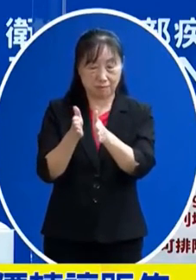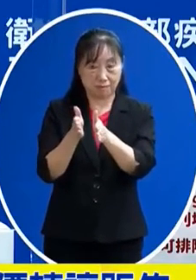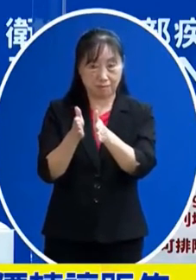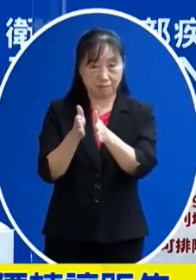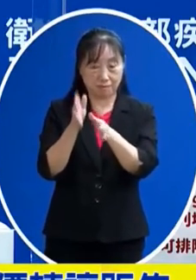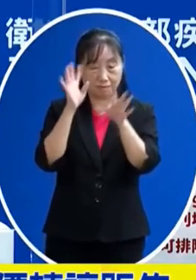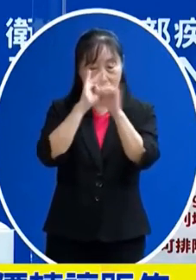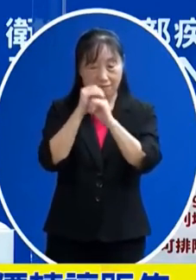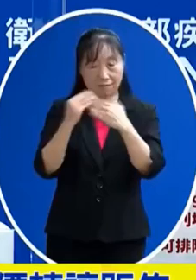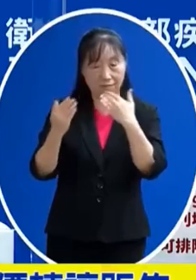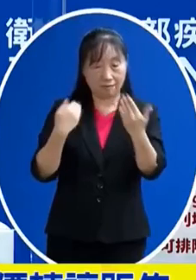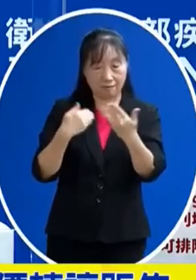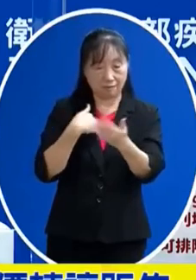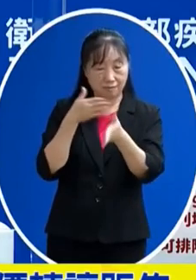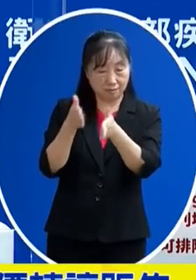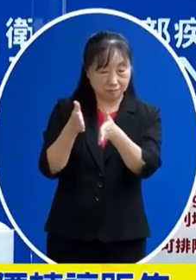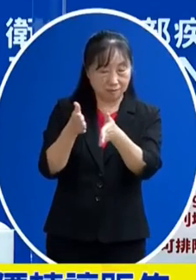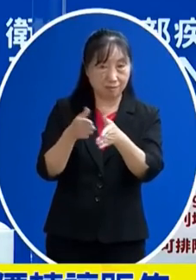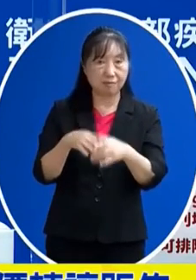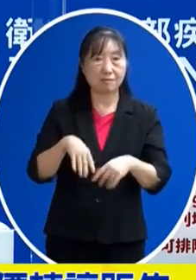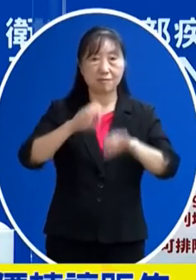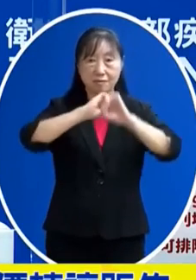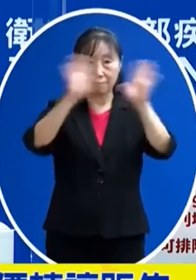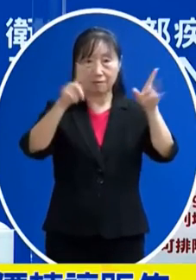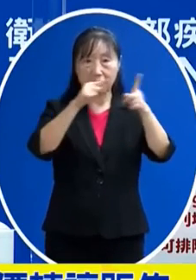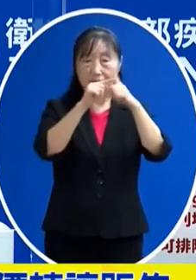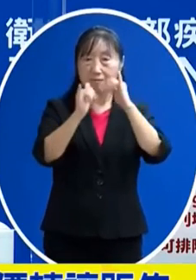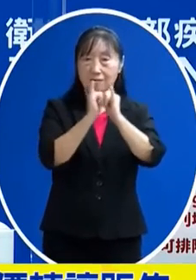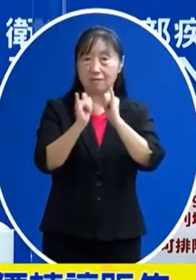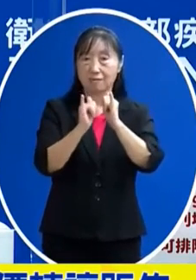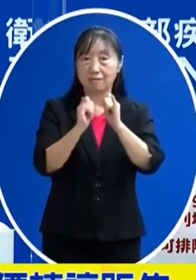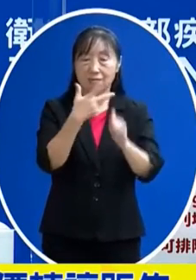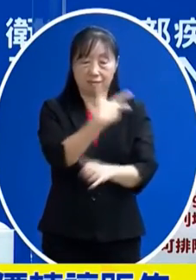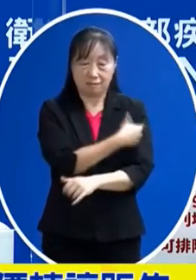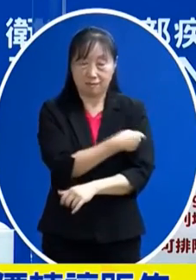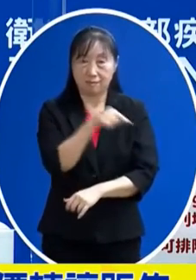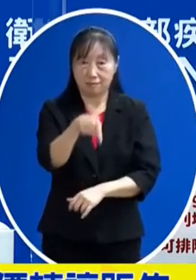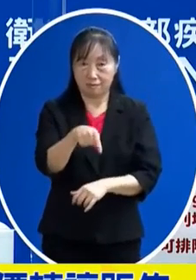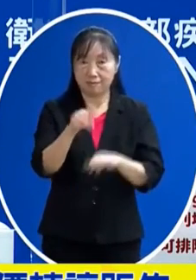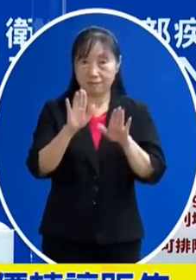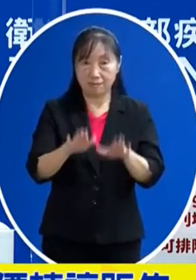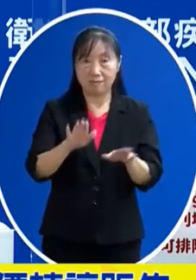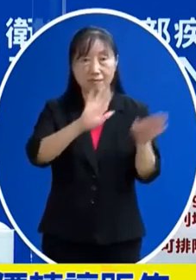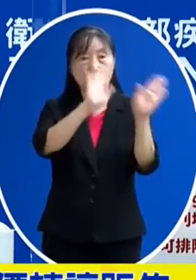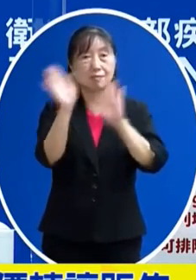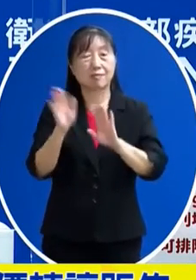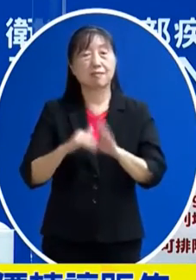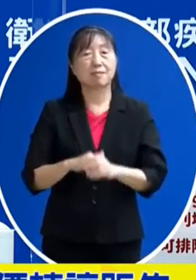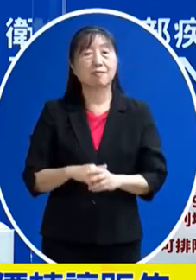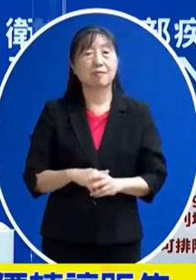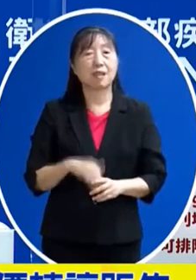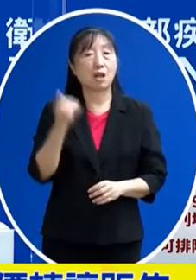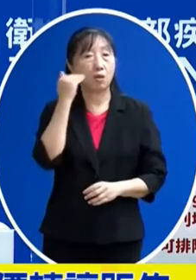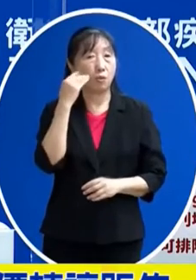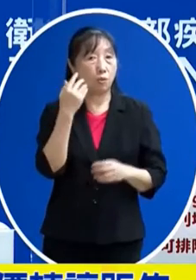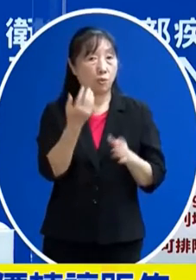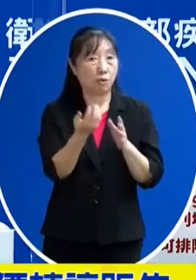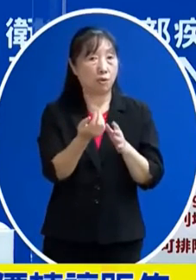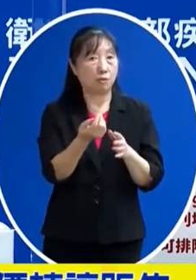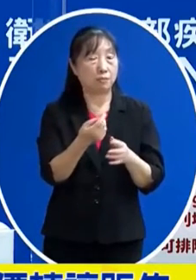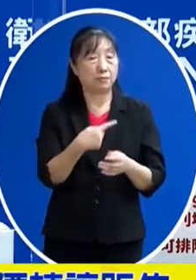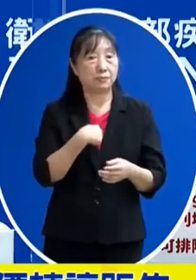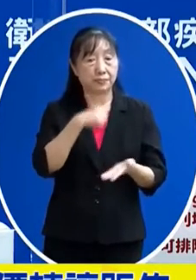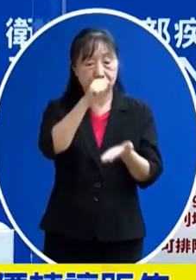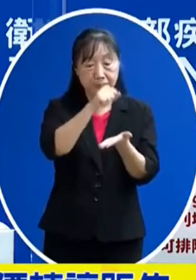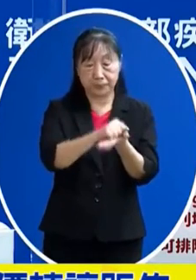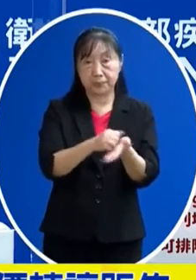楚。那我们也要呼吁民众，其实疫苗依照现有的状况，只要你在医院的